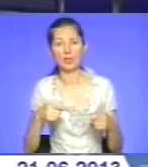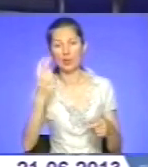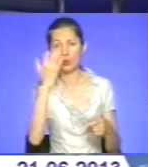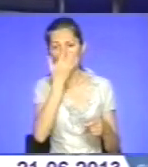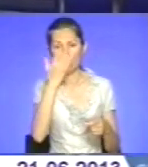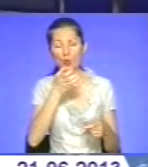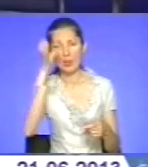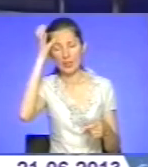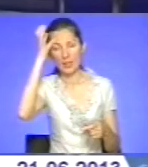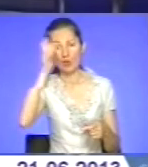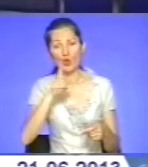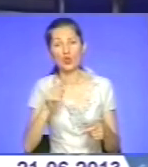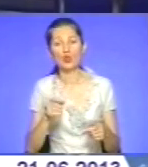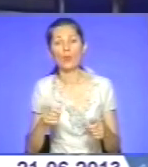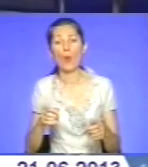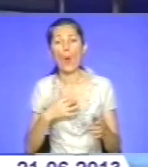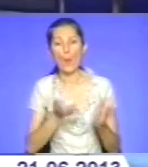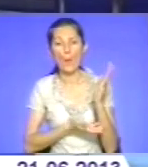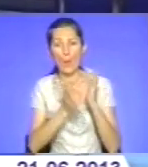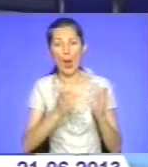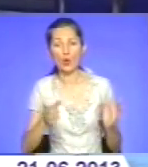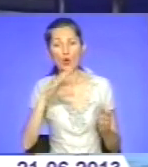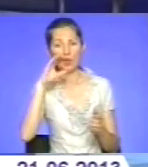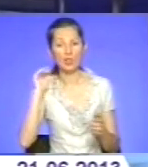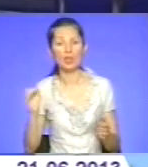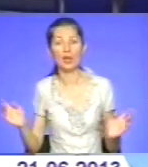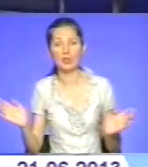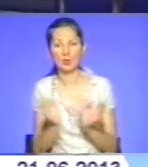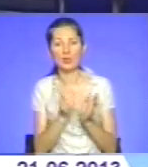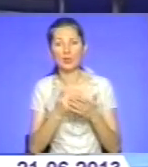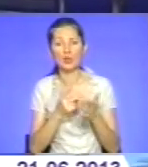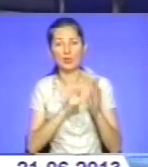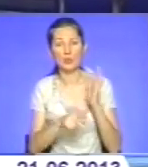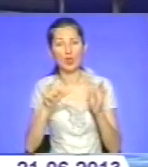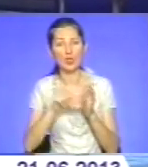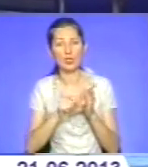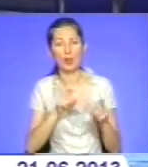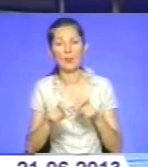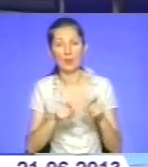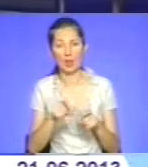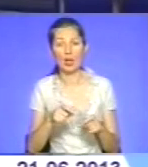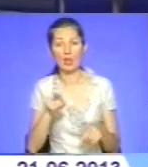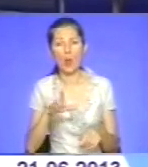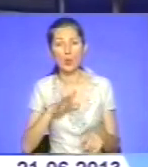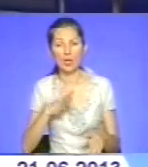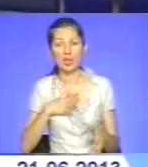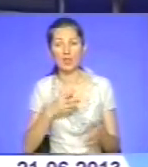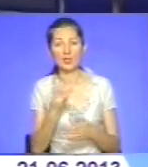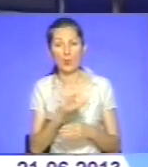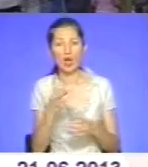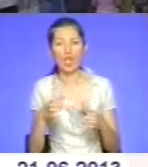у парку Тараса Шевченка зібралися близько 80 учасників перегонів. Там побувала і наша знімальна група.